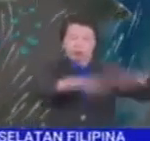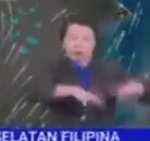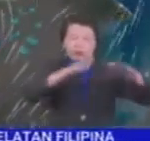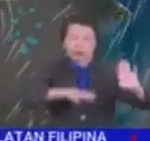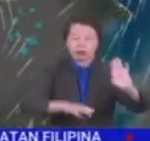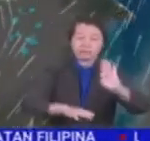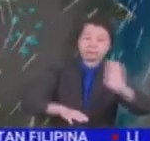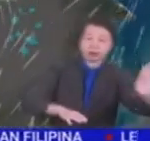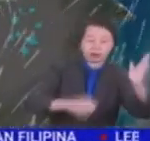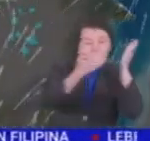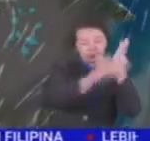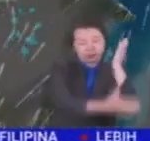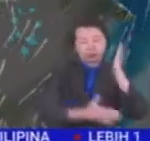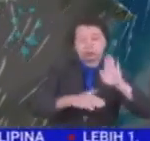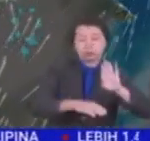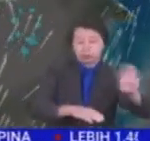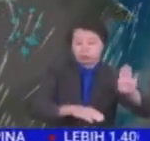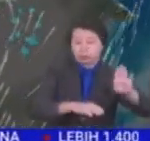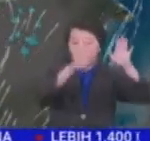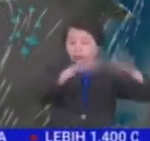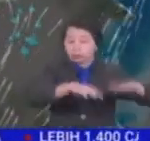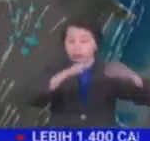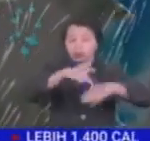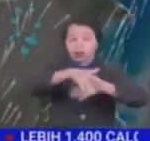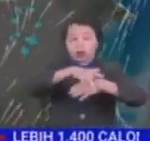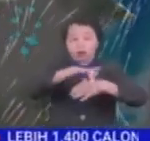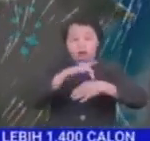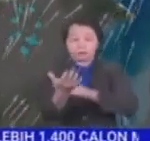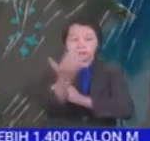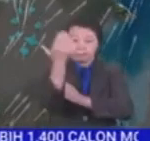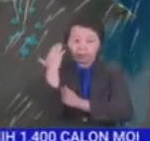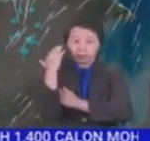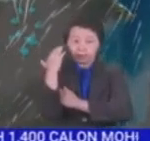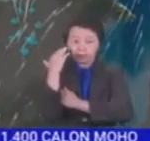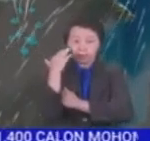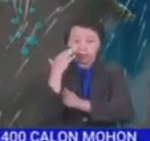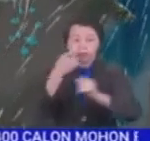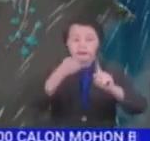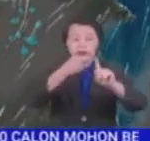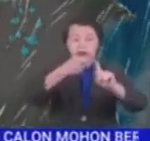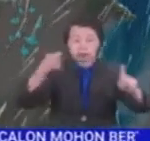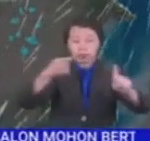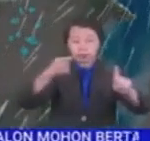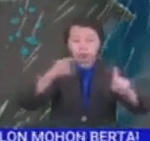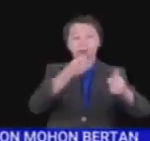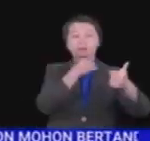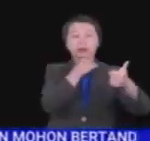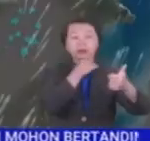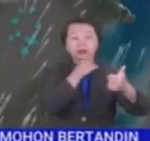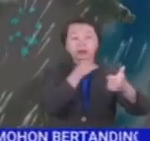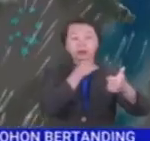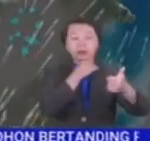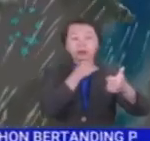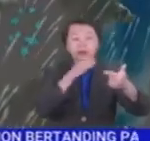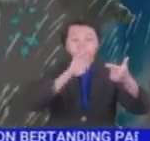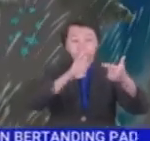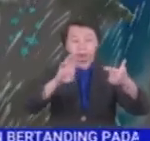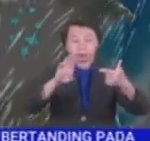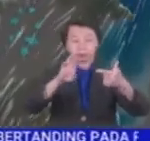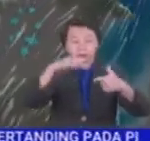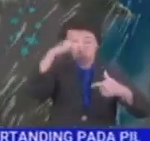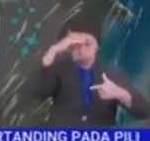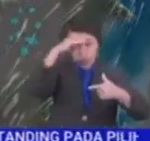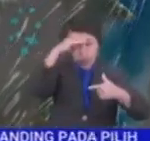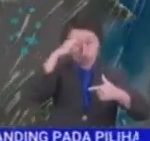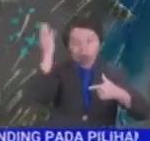barat Semenanjung bermula pada awal pagi nanti. Dan daerah-daerah daripada negeri Perak sehingga barat Johor ini